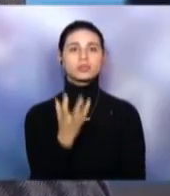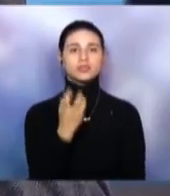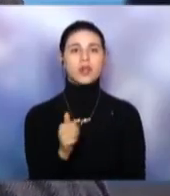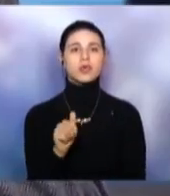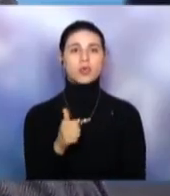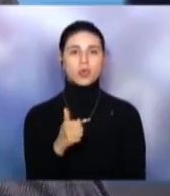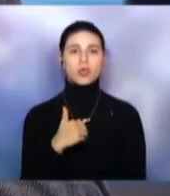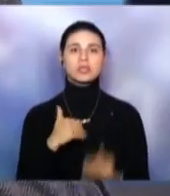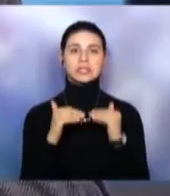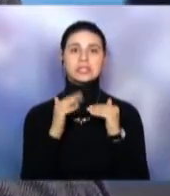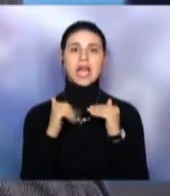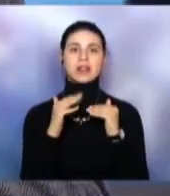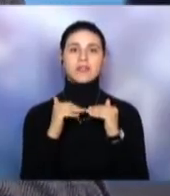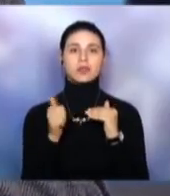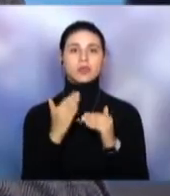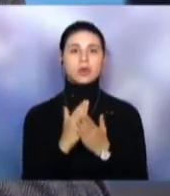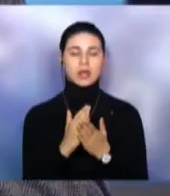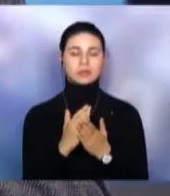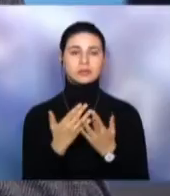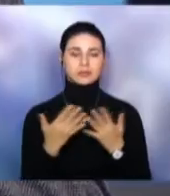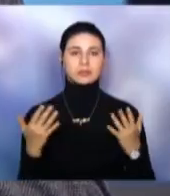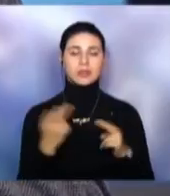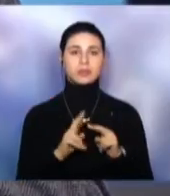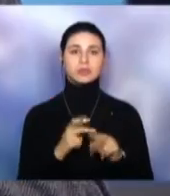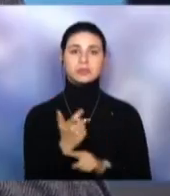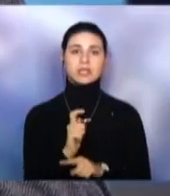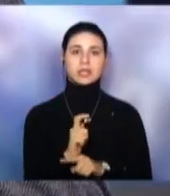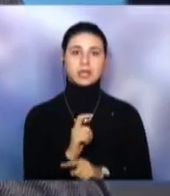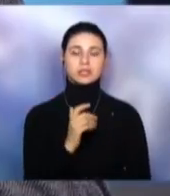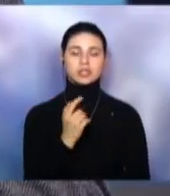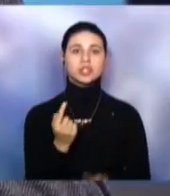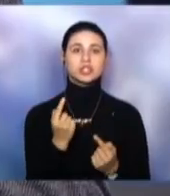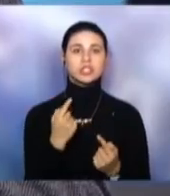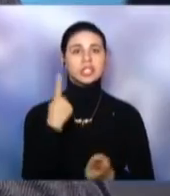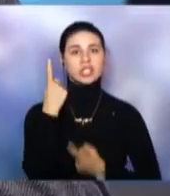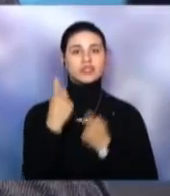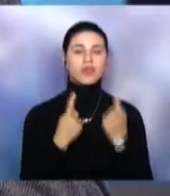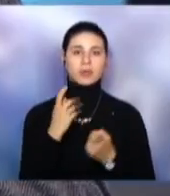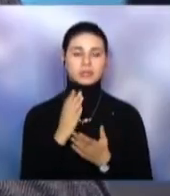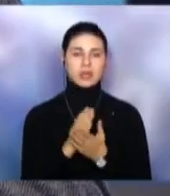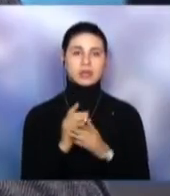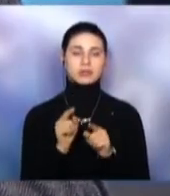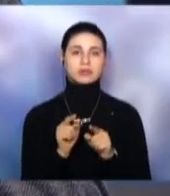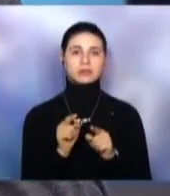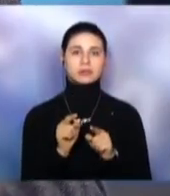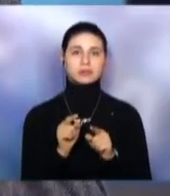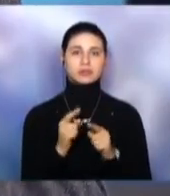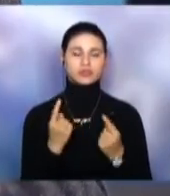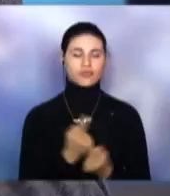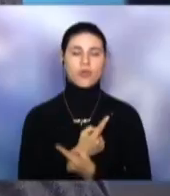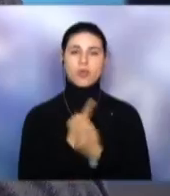შესაბამისად სარკვლების მდგომარეობაზე. აქედან გამომდინარე, საკმაოდ დიდი ინფორმაციის მომცემი გახლავთ